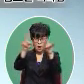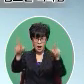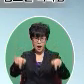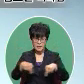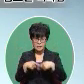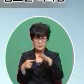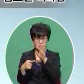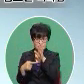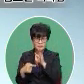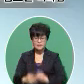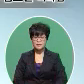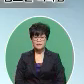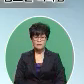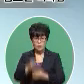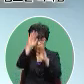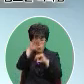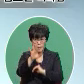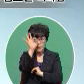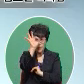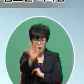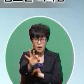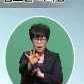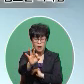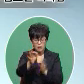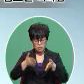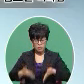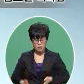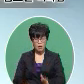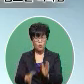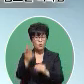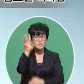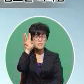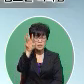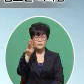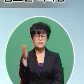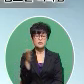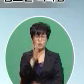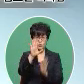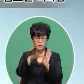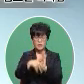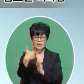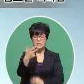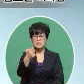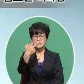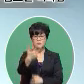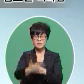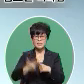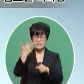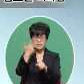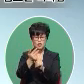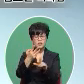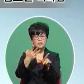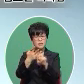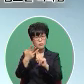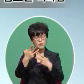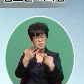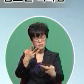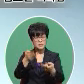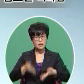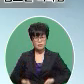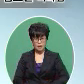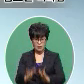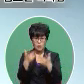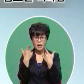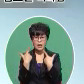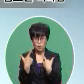예기 로 카드 내용을 보면 어 생후 3회 정도 된 1972년 3월 12일로 추정이 되고 으 아